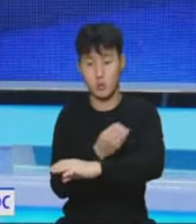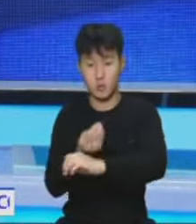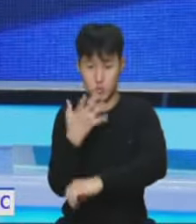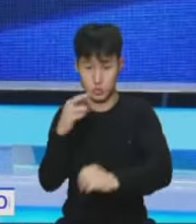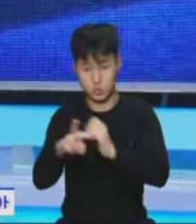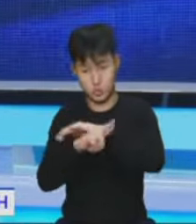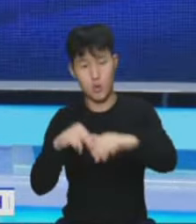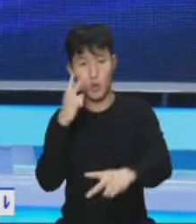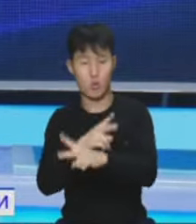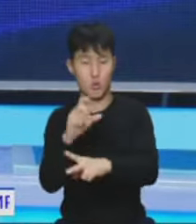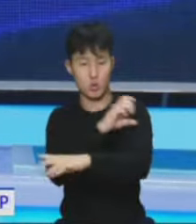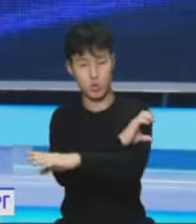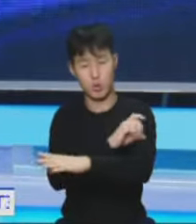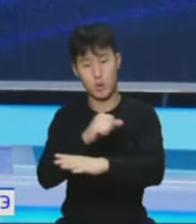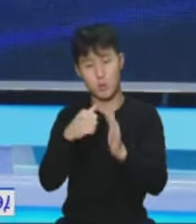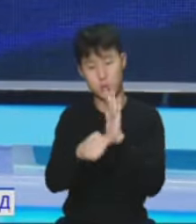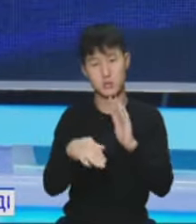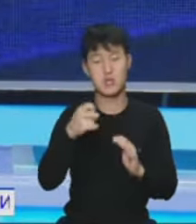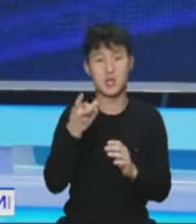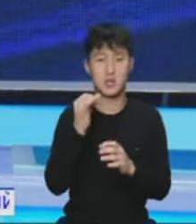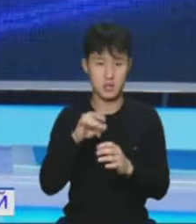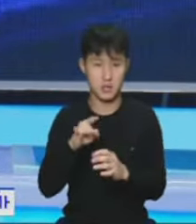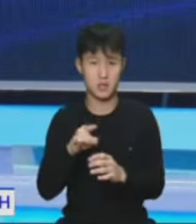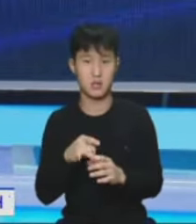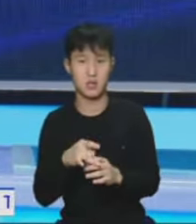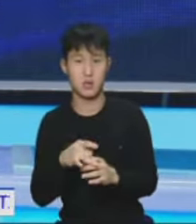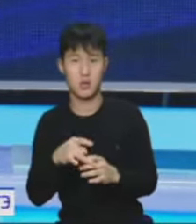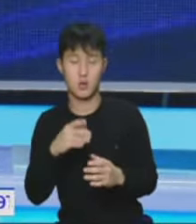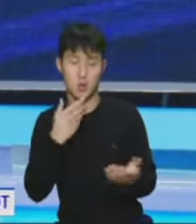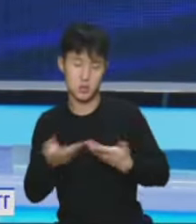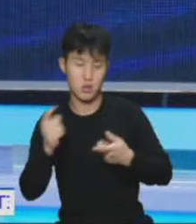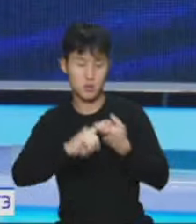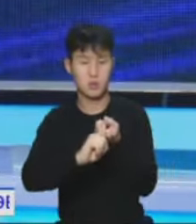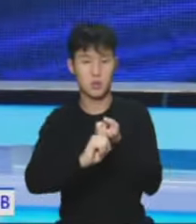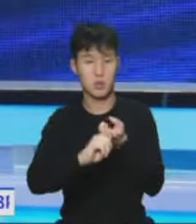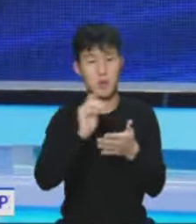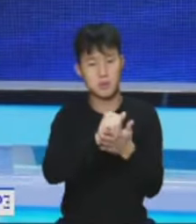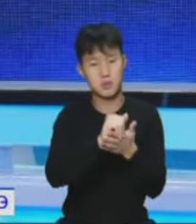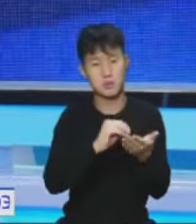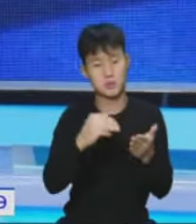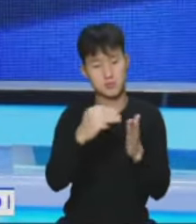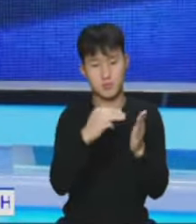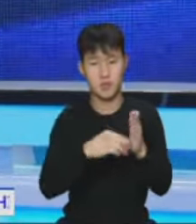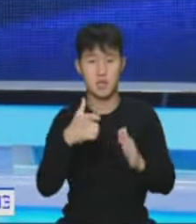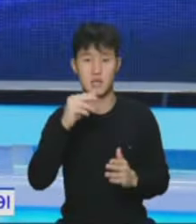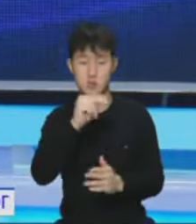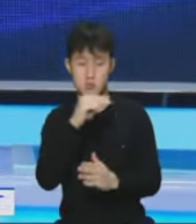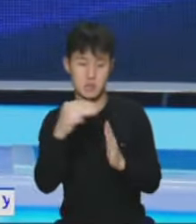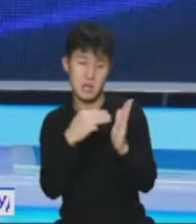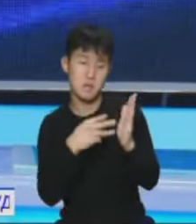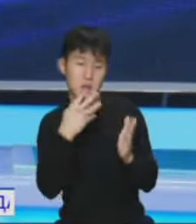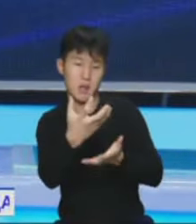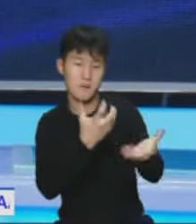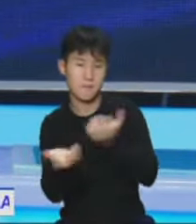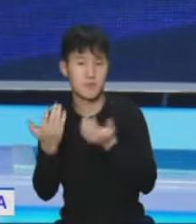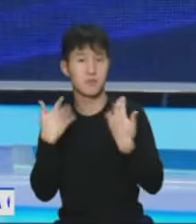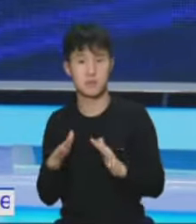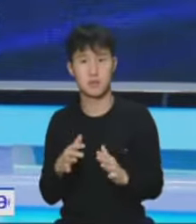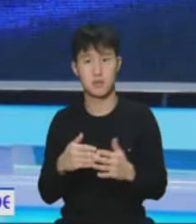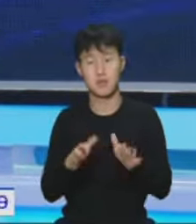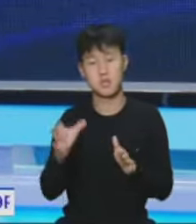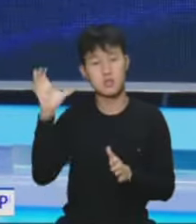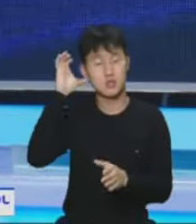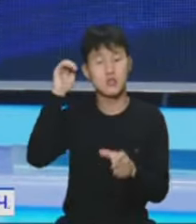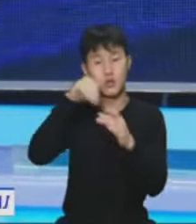хууль бус тендер, худалдан авалтуудтай холбоотой нотлох баримтуудыг танилцуулж, гэрч нараас тайлбар мэдүүлгийг авсан юм а. За тэгвэл энэхүү нээлттэй сонсголд